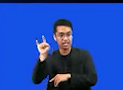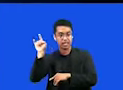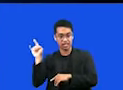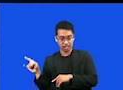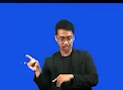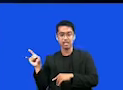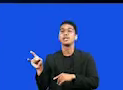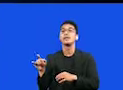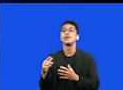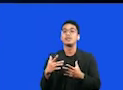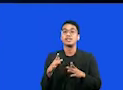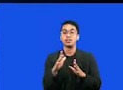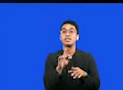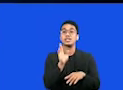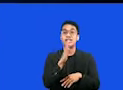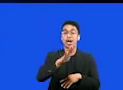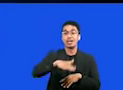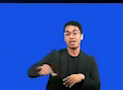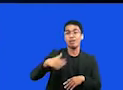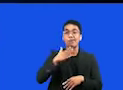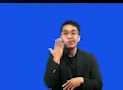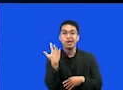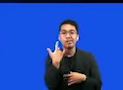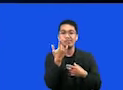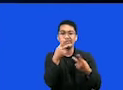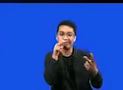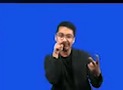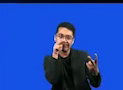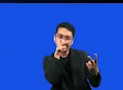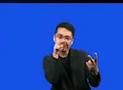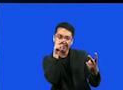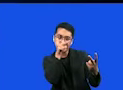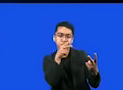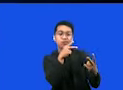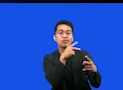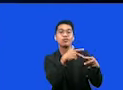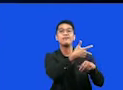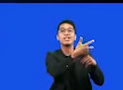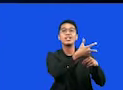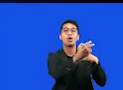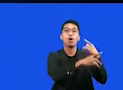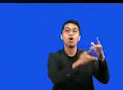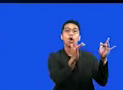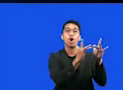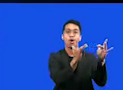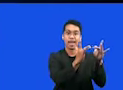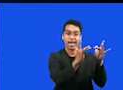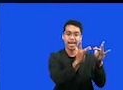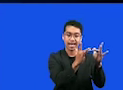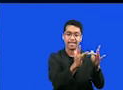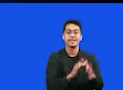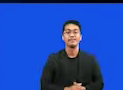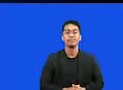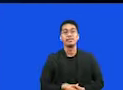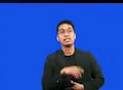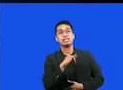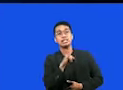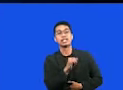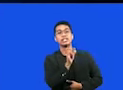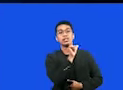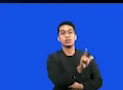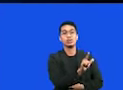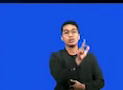tertarik video online saat mengunjungi konten internet hiburan gitu Mas Edi jadi